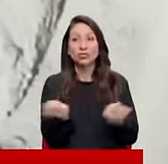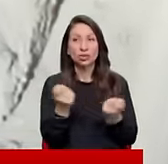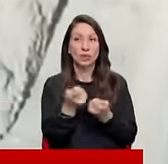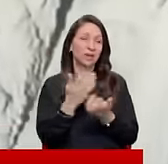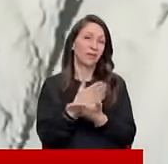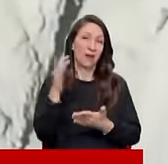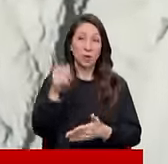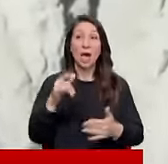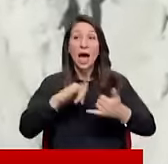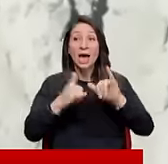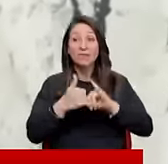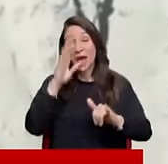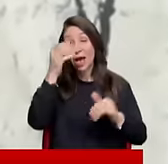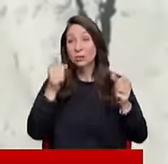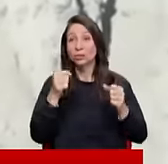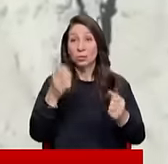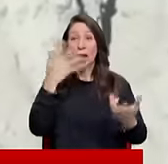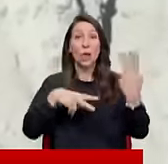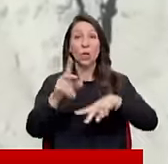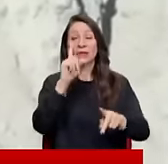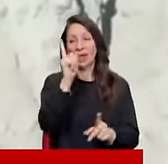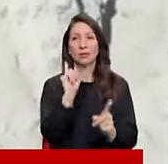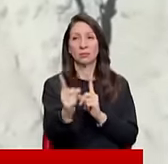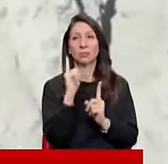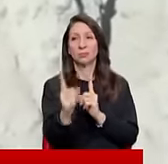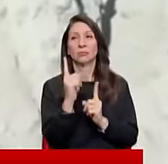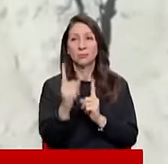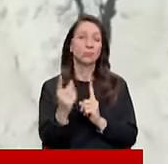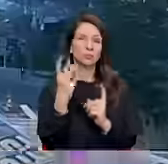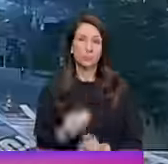çalışmaları sürüyor. Artvin Erzurum karayolunda ulaşım tek şeritten sağlanıyor.